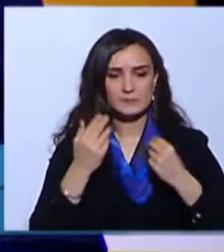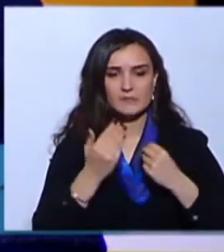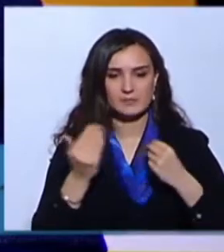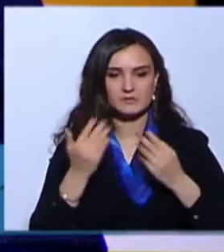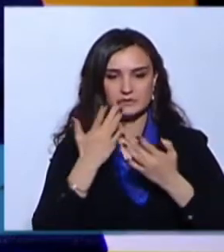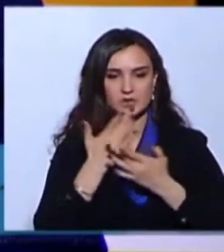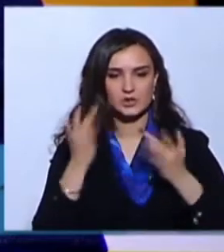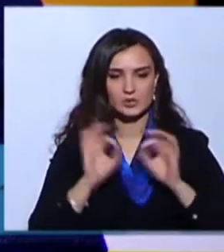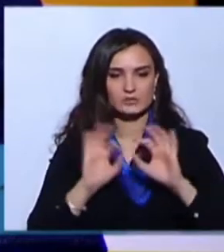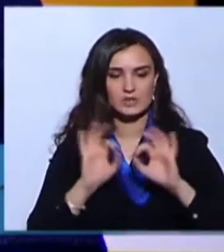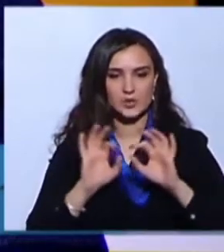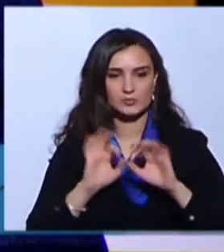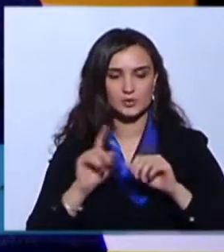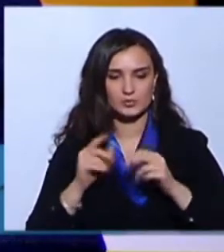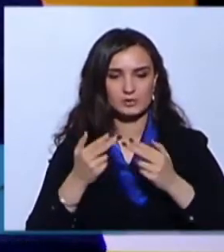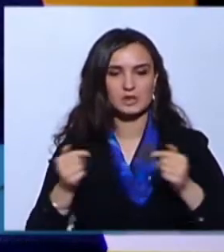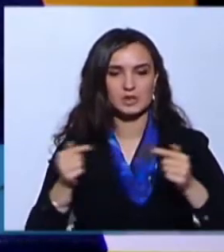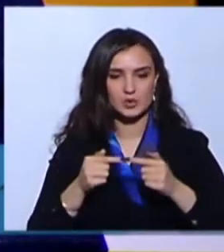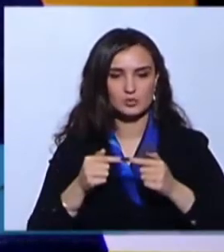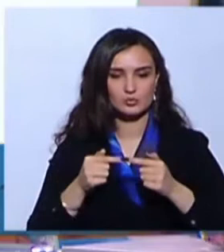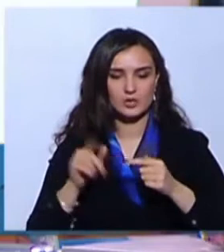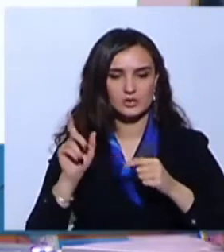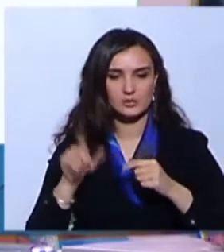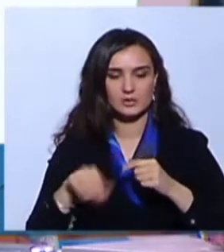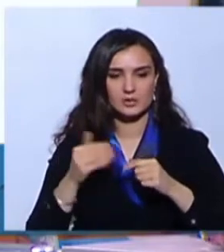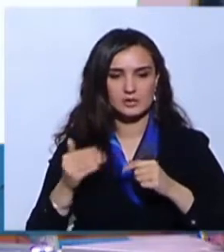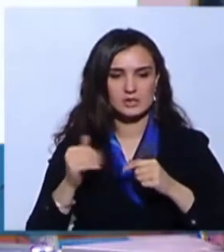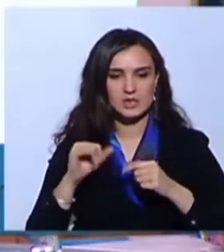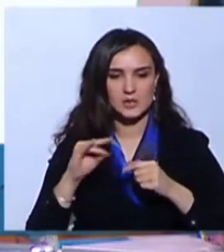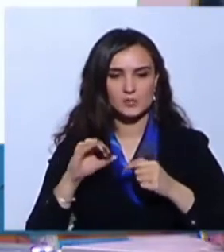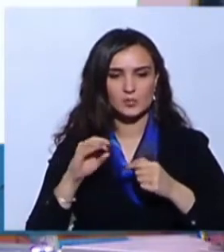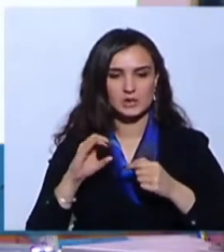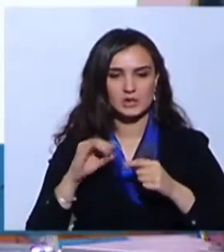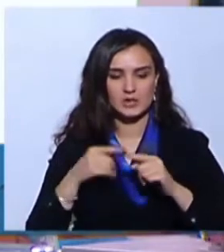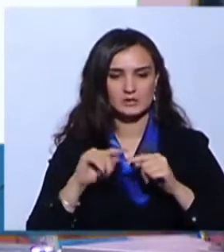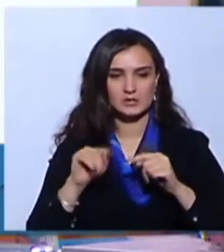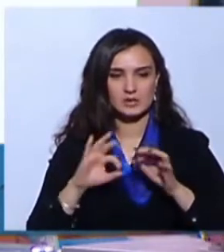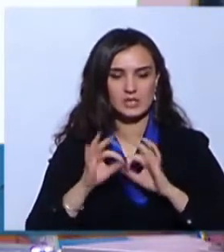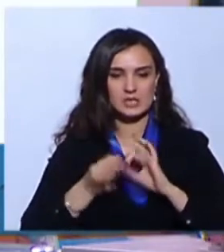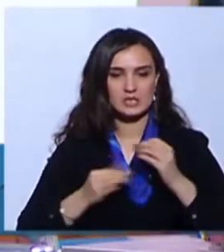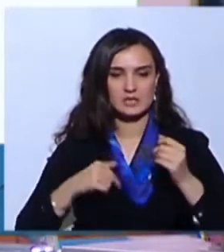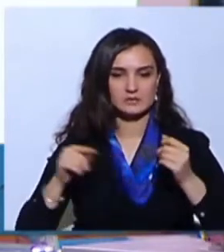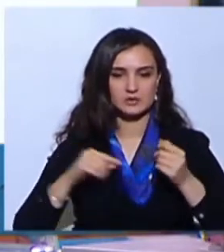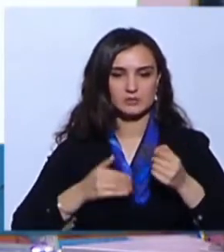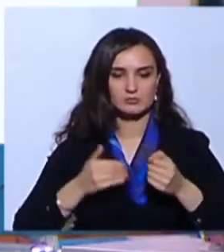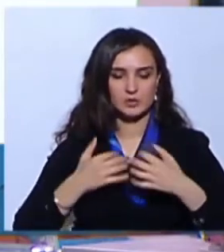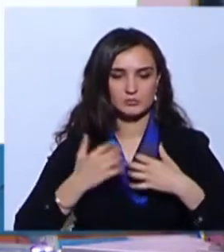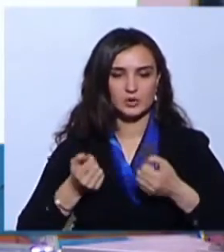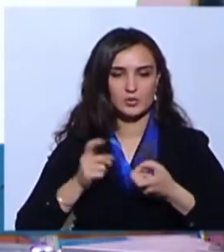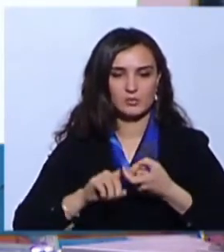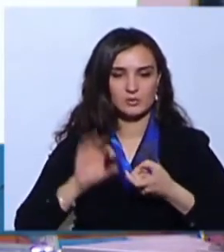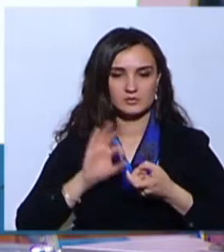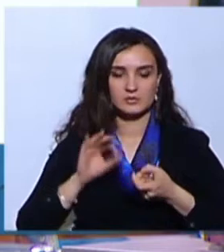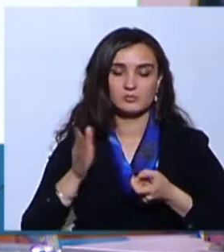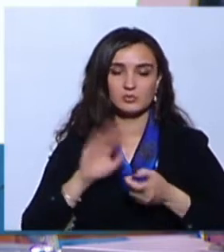საჯაროდ ვისაუბრეთ, რომ დადასტურდა ადამიანის იმუნიტეტი დგას ლამის ნაწლავის ჯანმრთელობაზე. მოდით ამაზეც